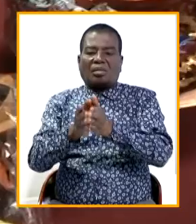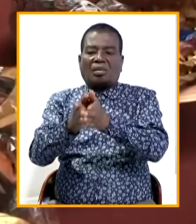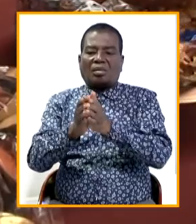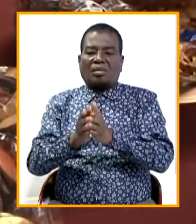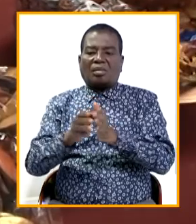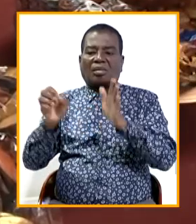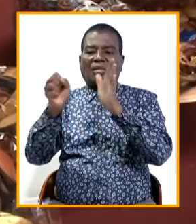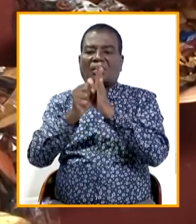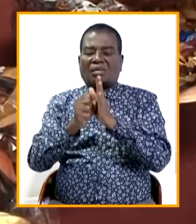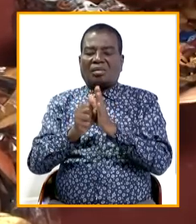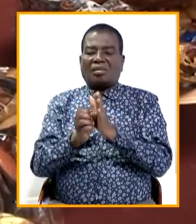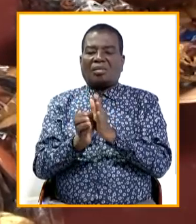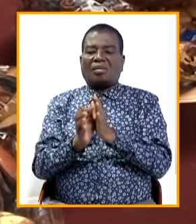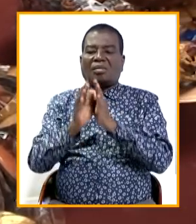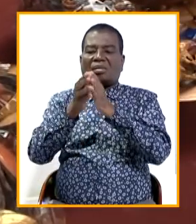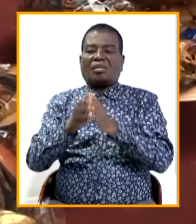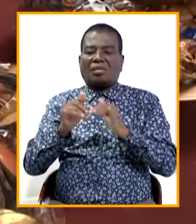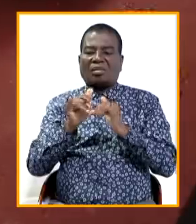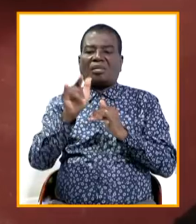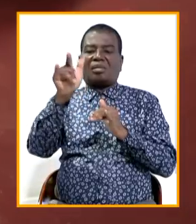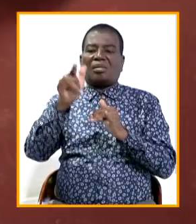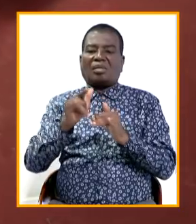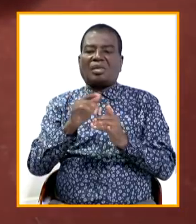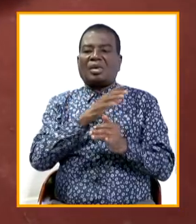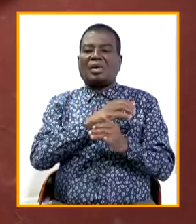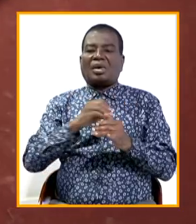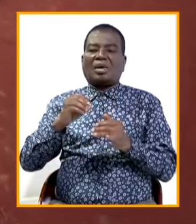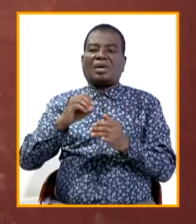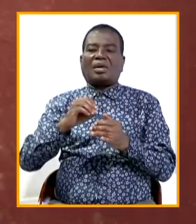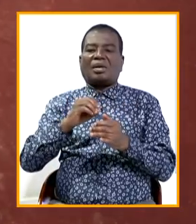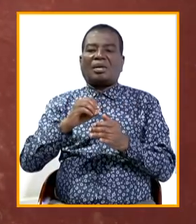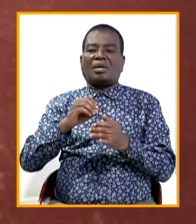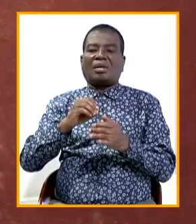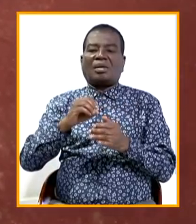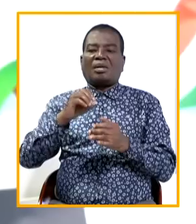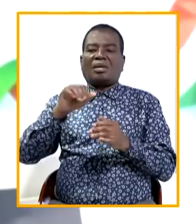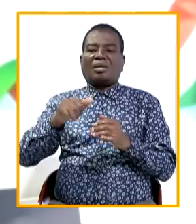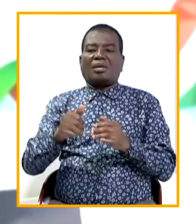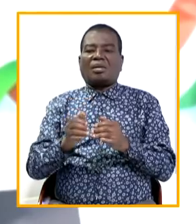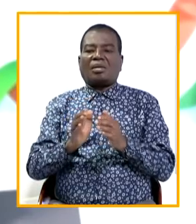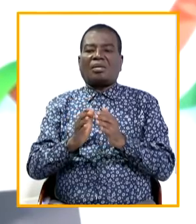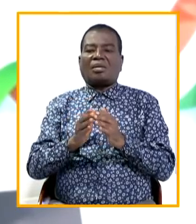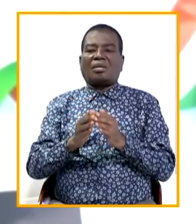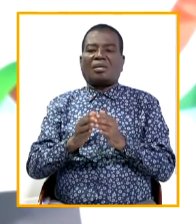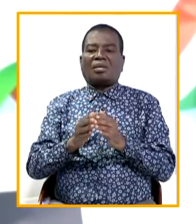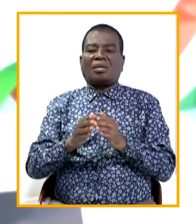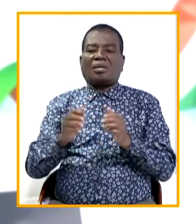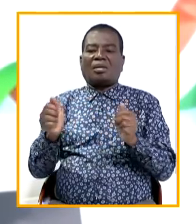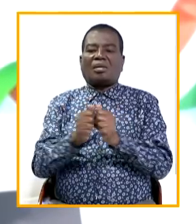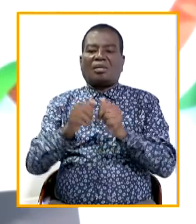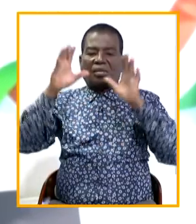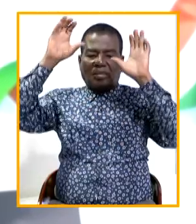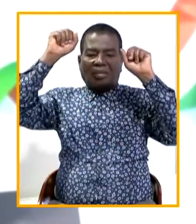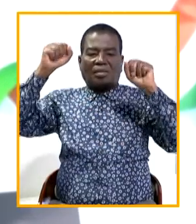Ivoire, l'instrument de voyage par excellence et illustrant ainsi le Sud Komoué, voguant avec le